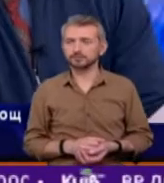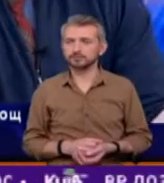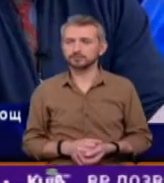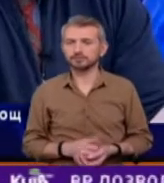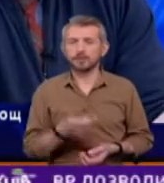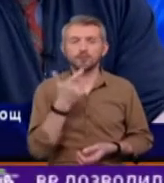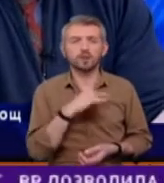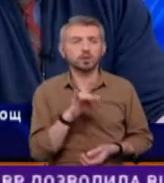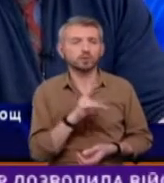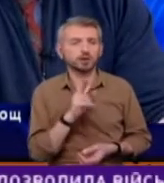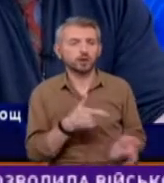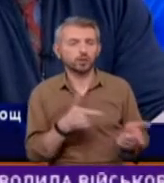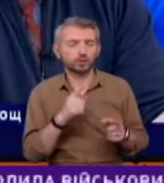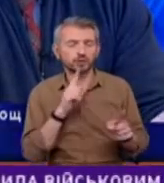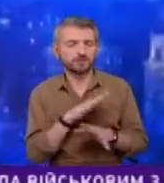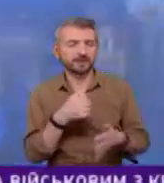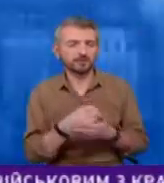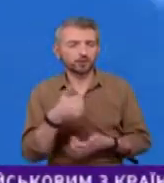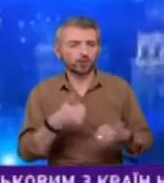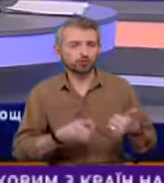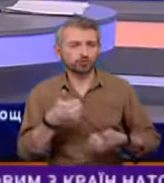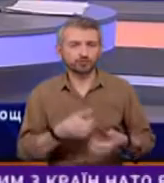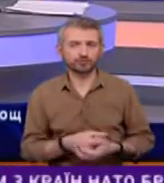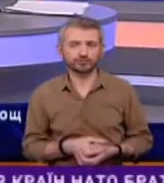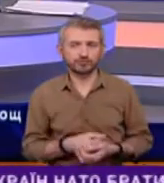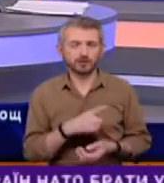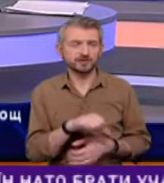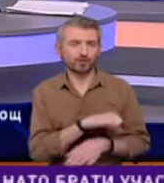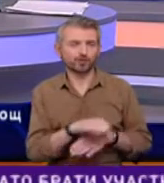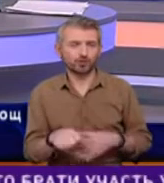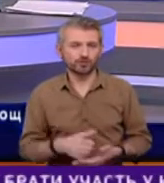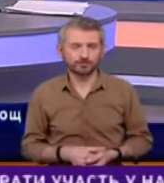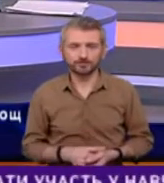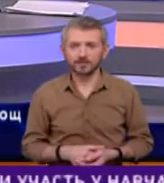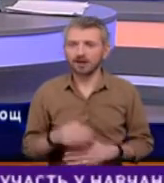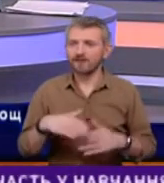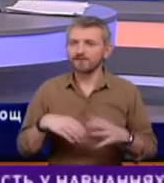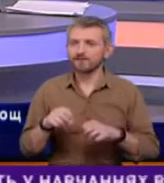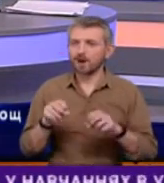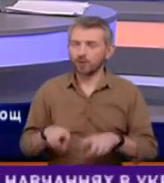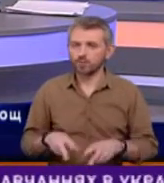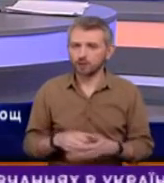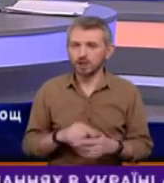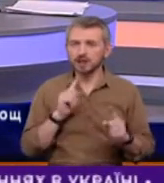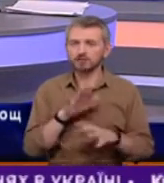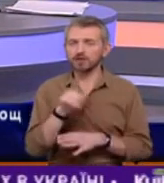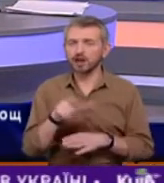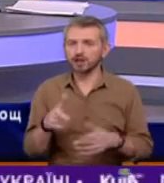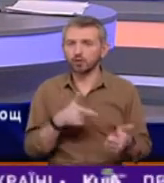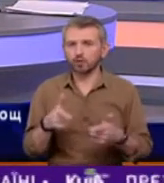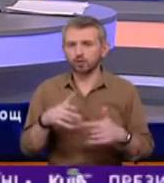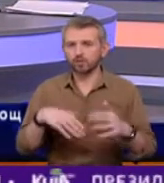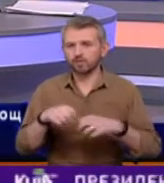Пане Романе, як готують співаків до конкурсу за кордоном? Фахово. Співаків готують і фахово. І